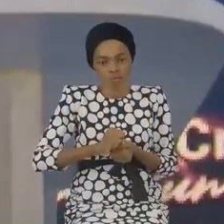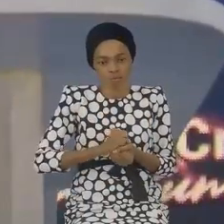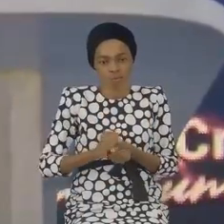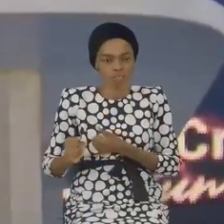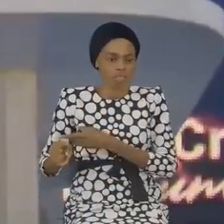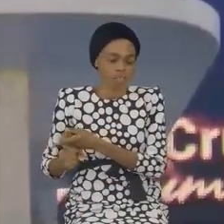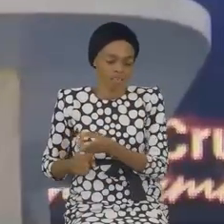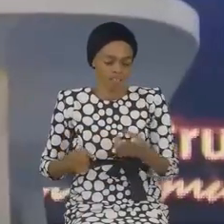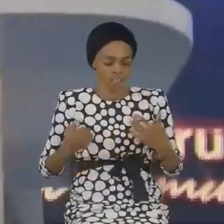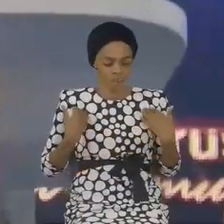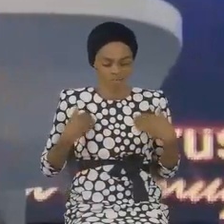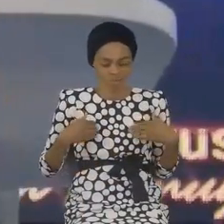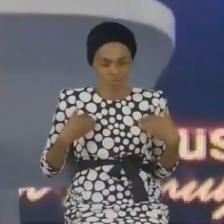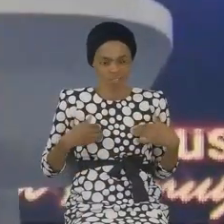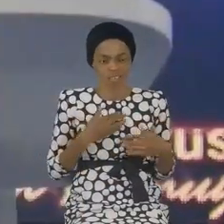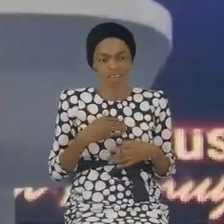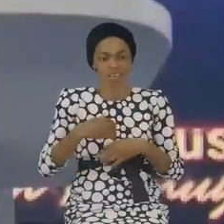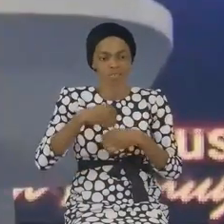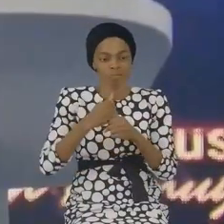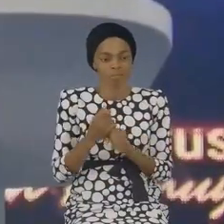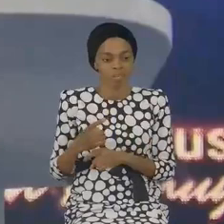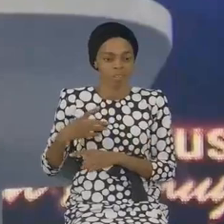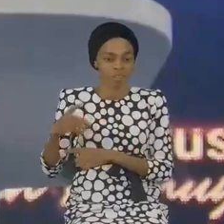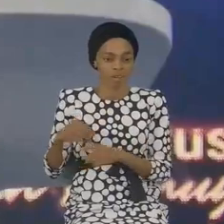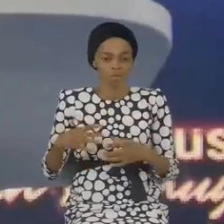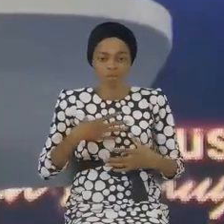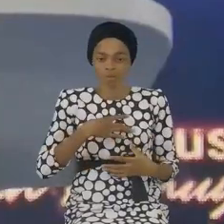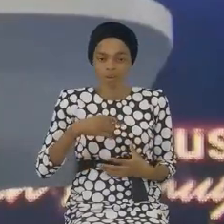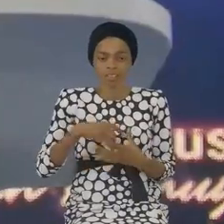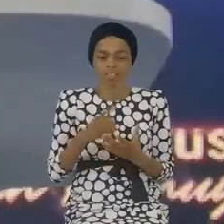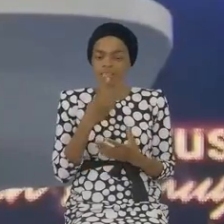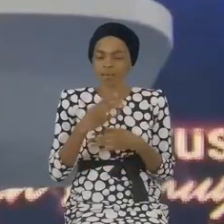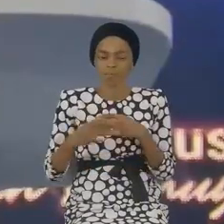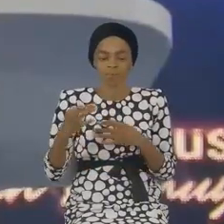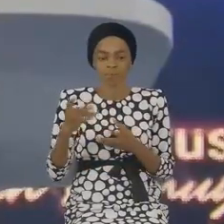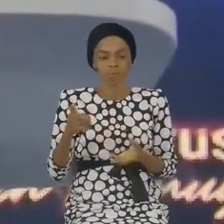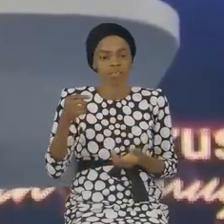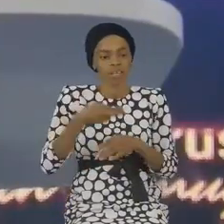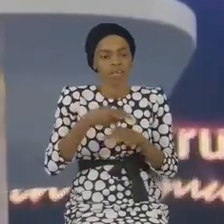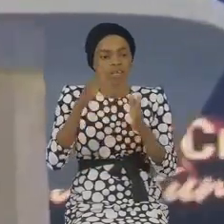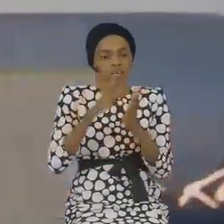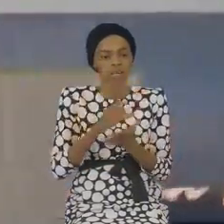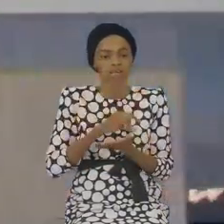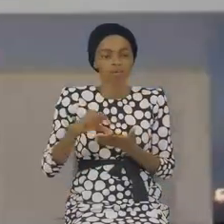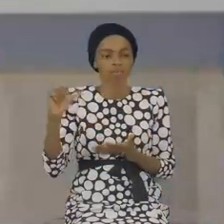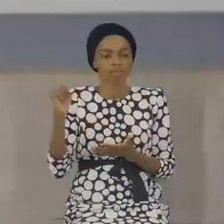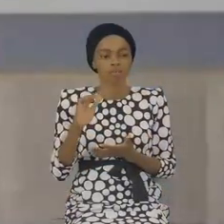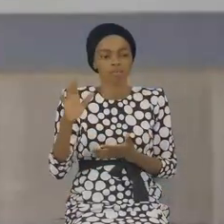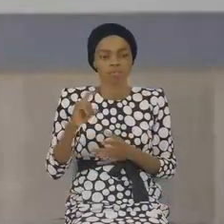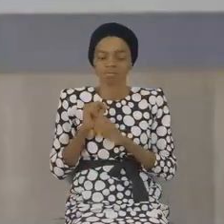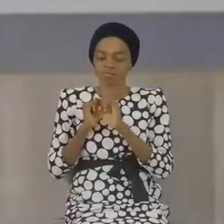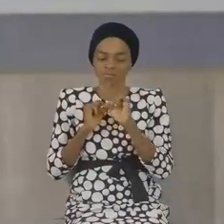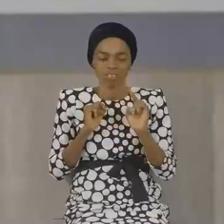Ils les ont blanchies dans le sang de l'agneau. Verset 15, c'est pourquoi? C'est pour cela qu'ils